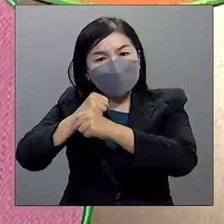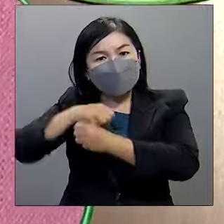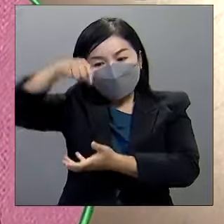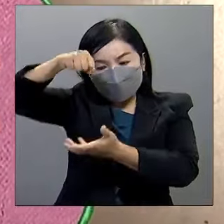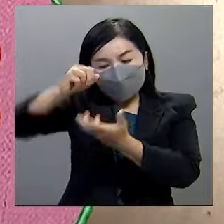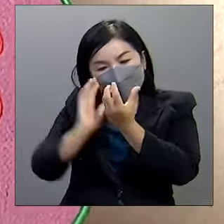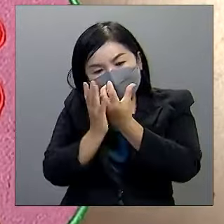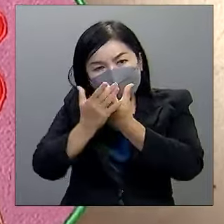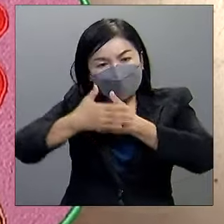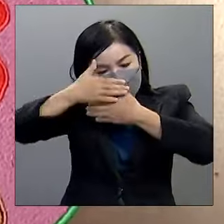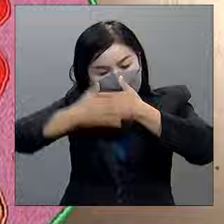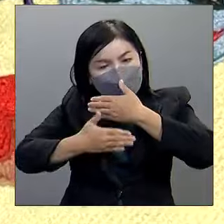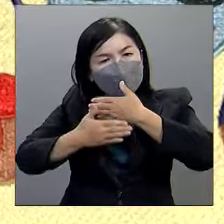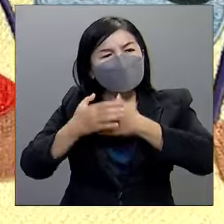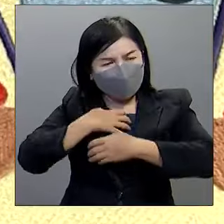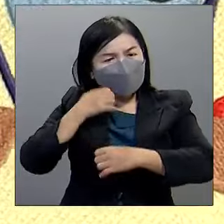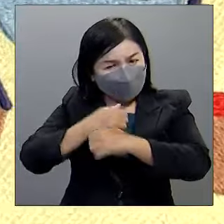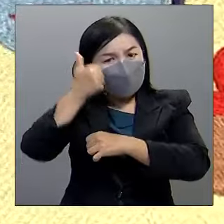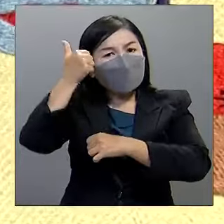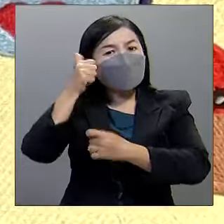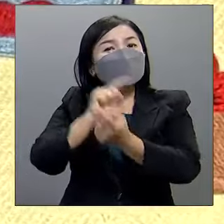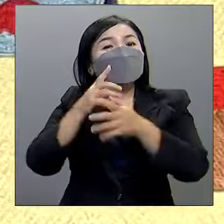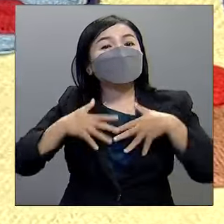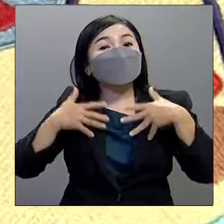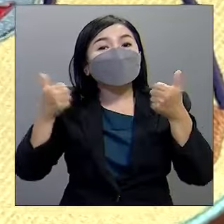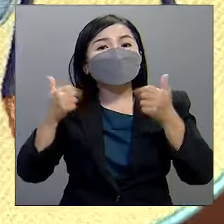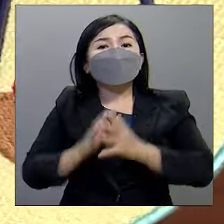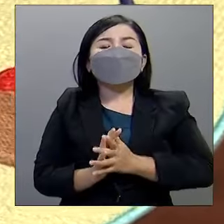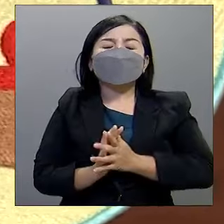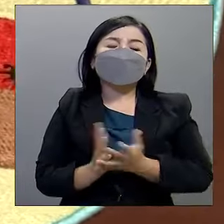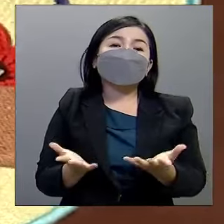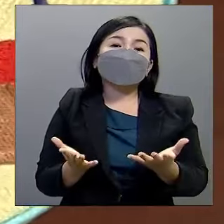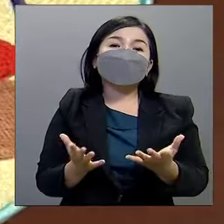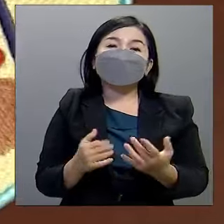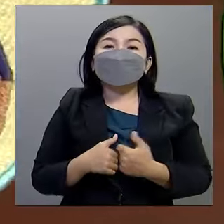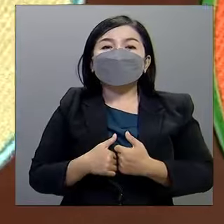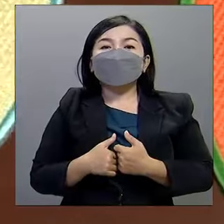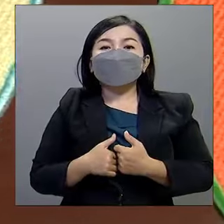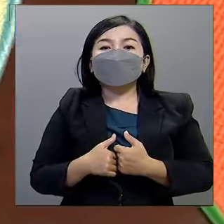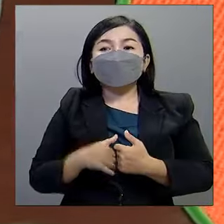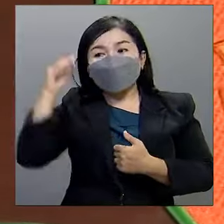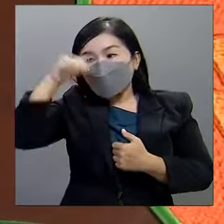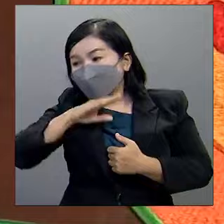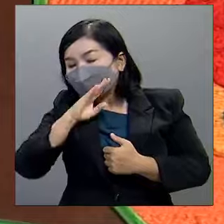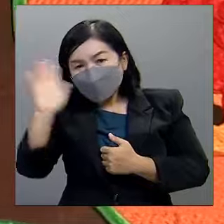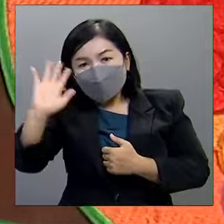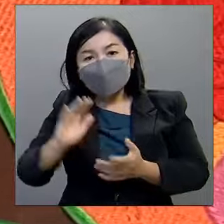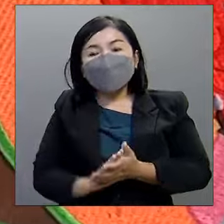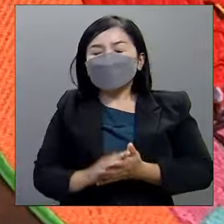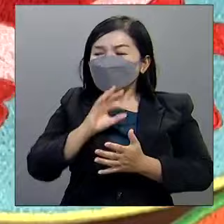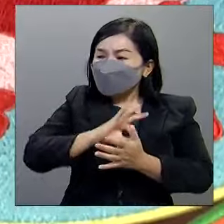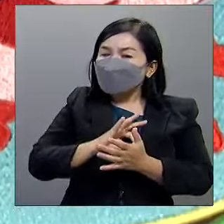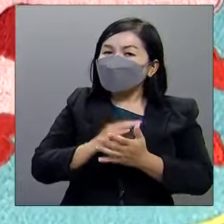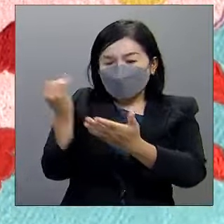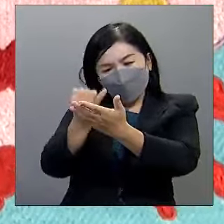ามีความสุขเราอยากทำซึ่งมันคือความสุขอ่ะมันไม่ได้เป็นความสุขว่าเฮ้ยแบบฉันแฮปปี้จังเลยหรืออะไรเงี้ยมันไม่ใช่แต่มันเป็นความสุขที่ว่าเฮ้ยเรารู้ว่า